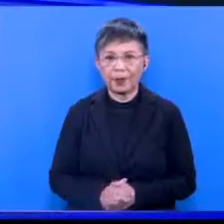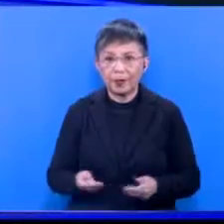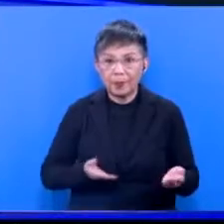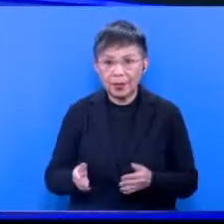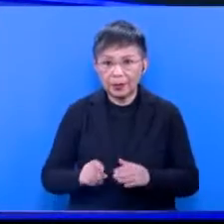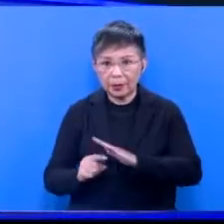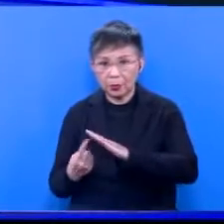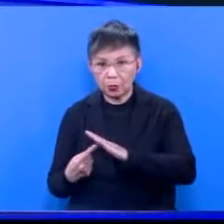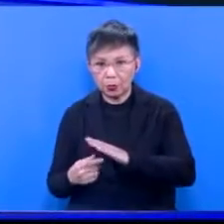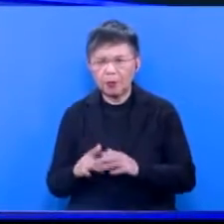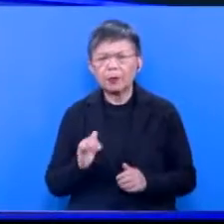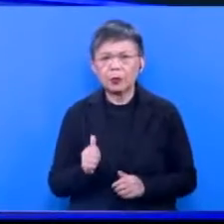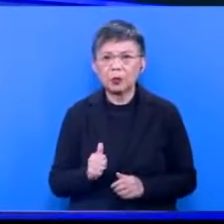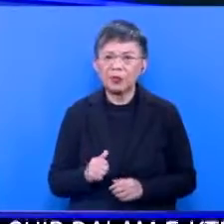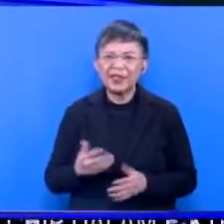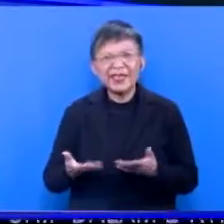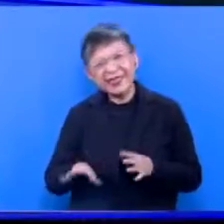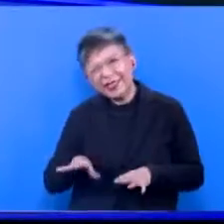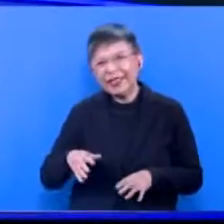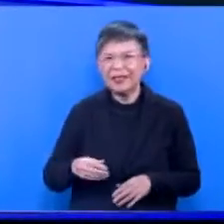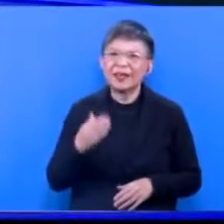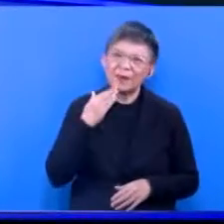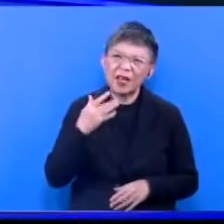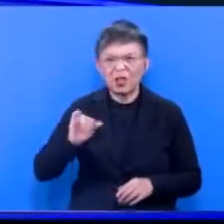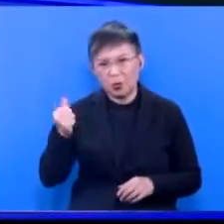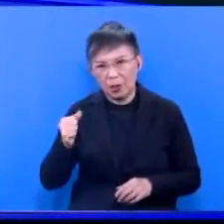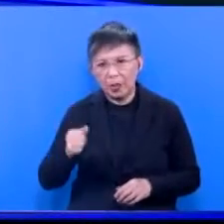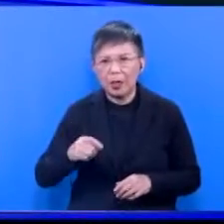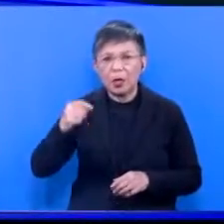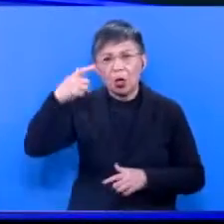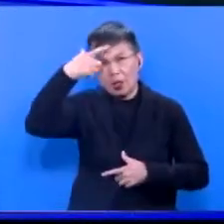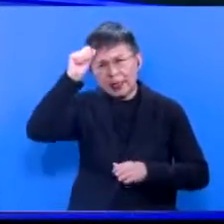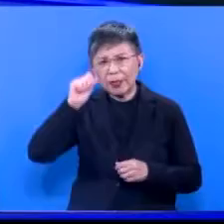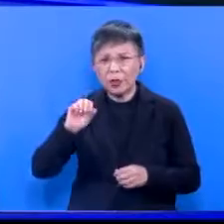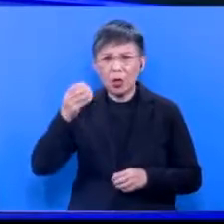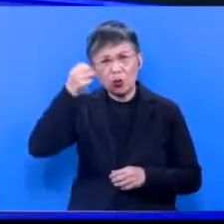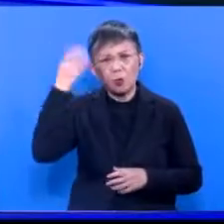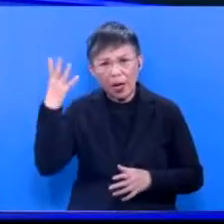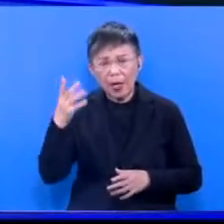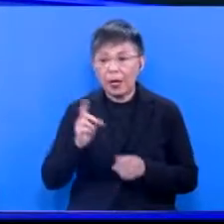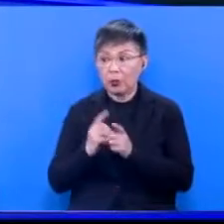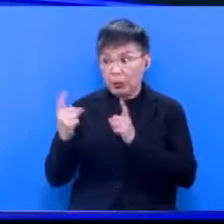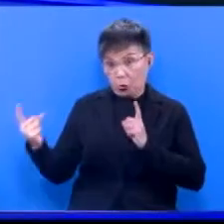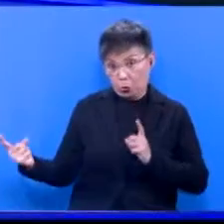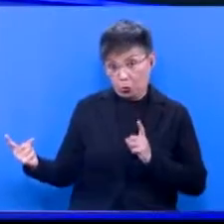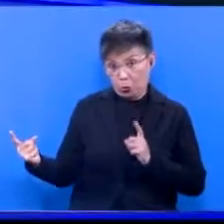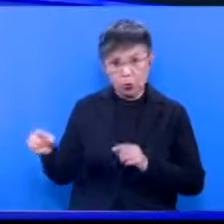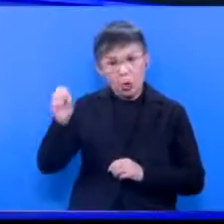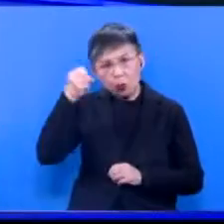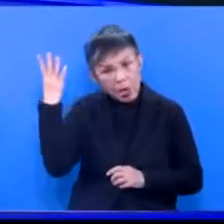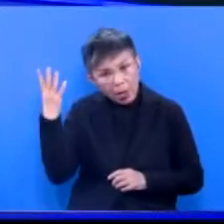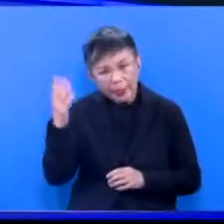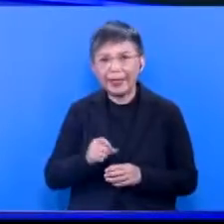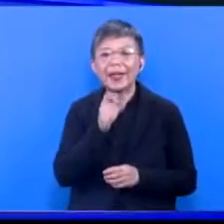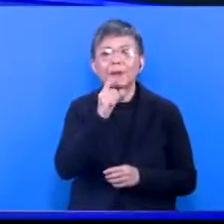Pelaksanaan isolasi mandiri memang gampang-gampang susah. Seringkali pasien lupa jika dirinya harus menjaga jarak dari lingkungan sekitar.